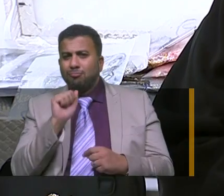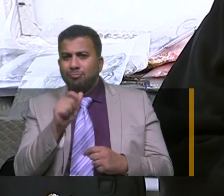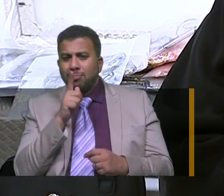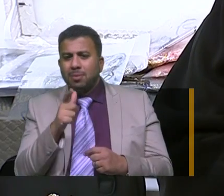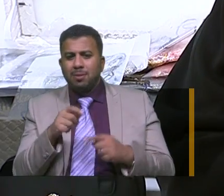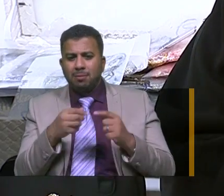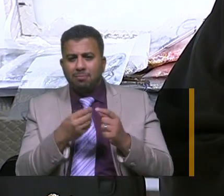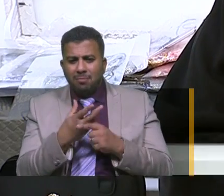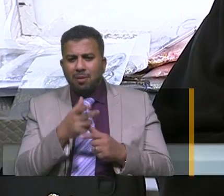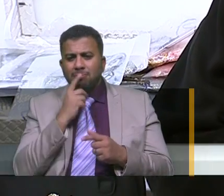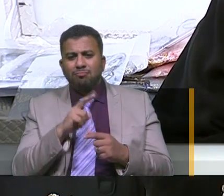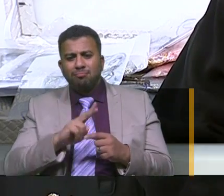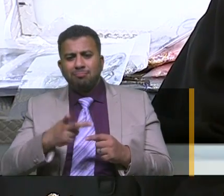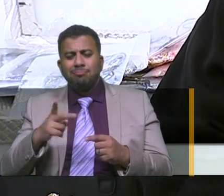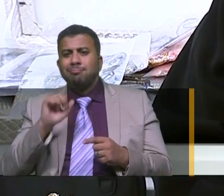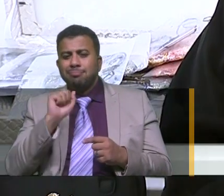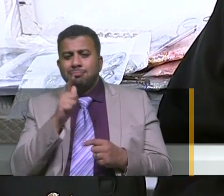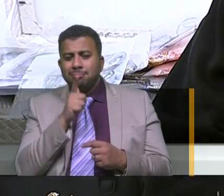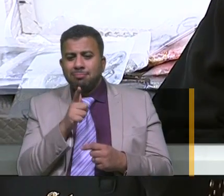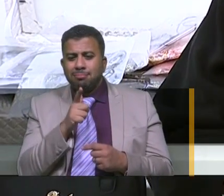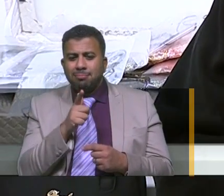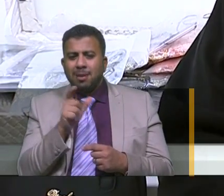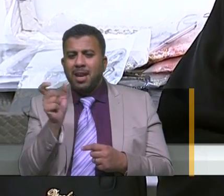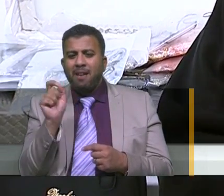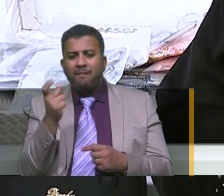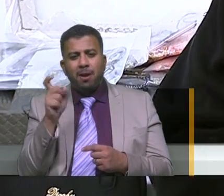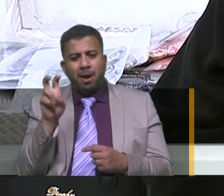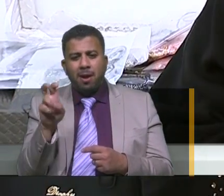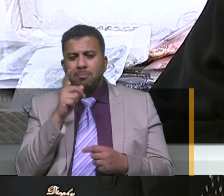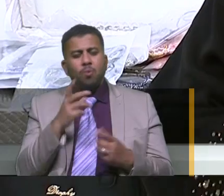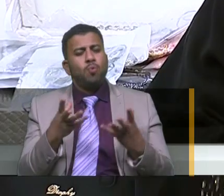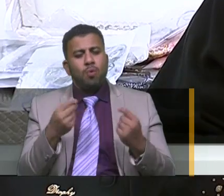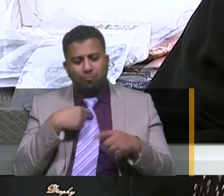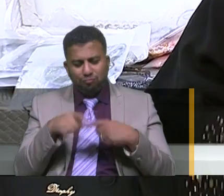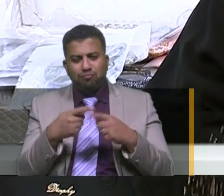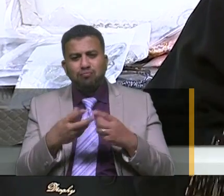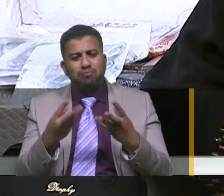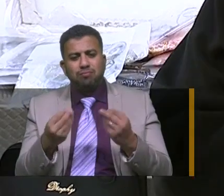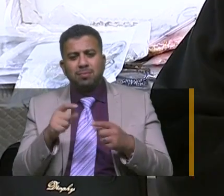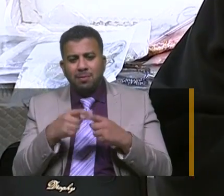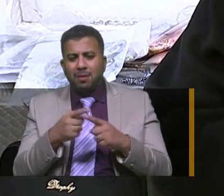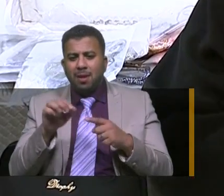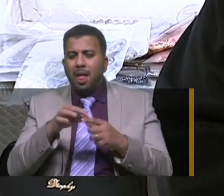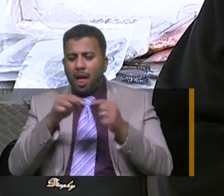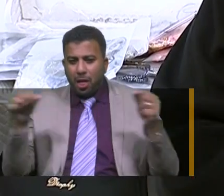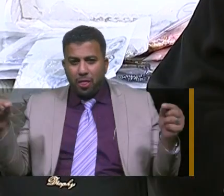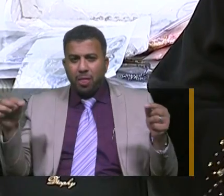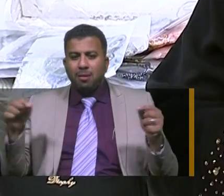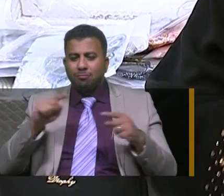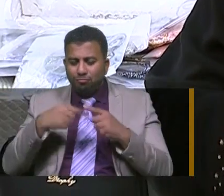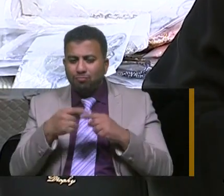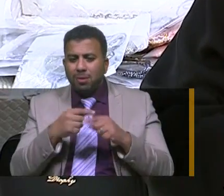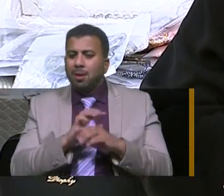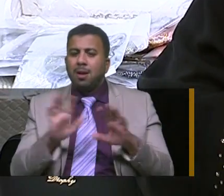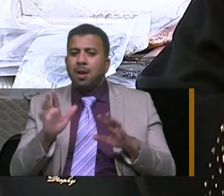سويت القفة، سويت القفير، سويت نفرش، سويت كل شيء، سويت أسف، أخيط، أبدي، كل